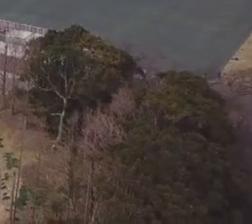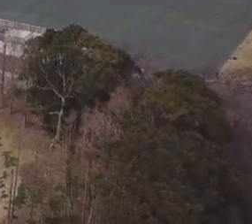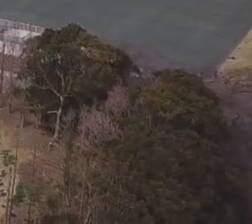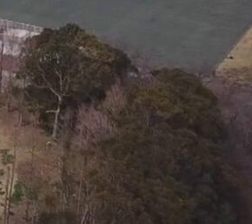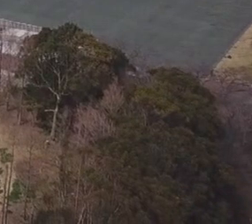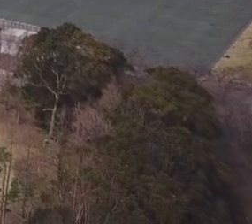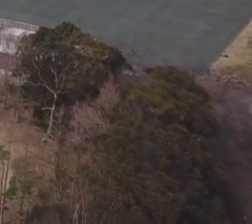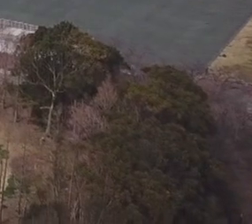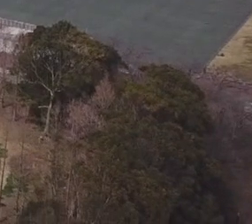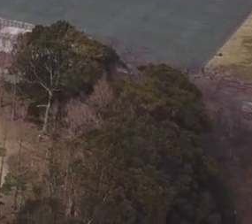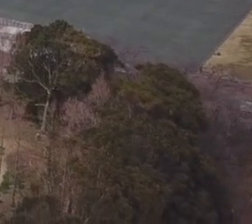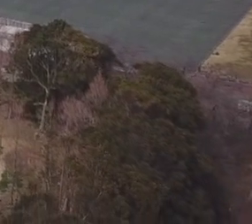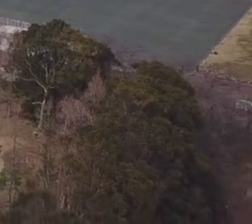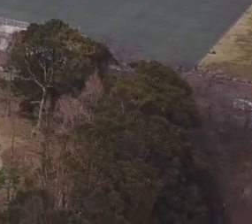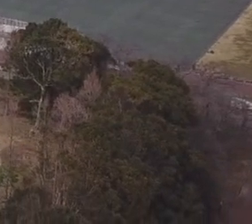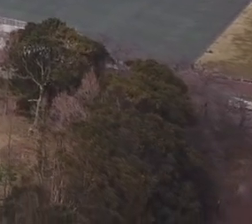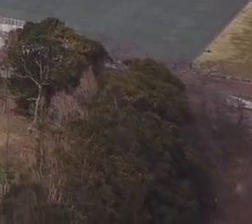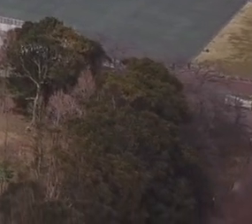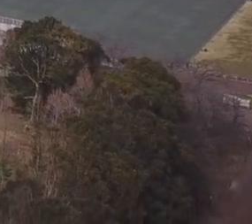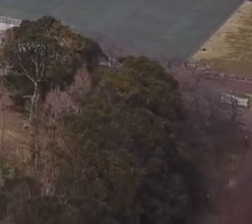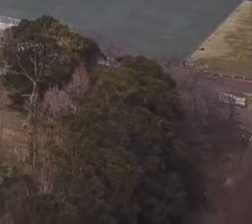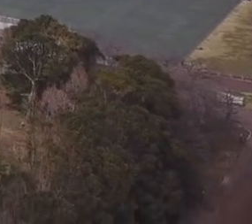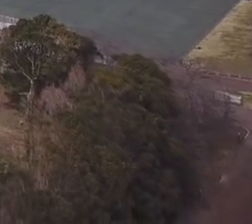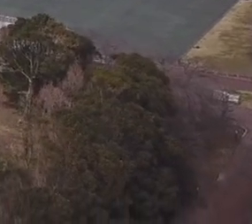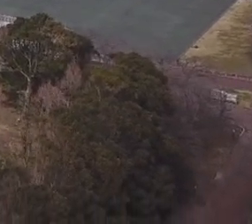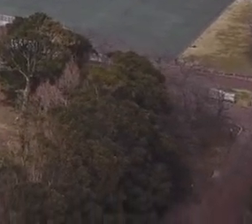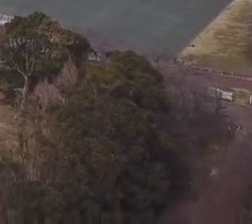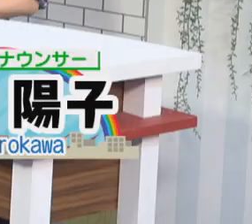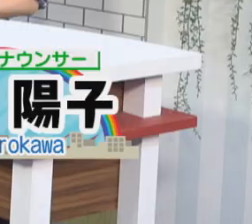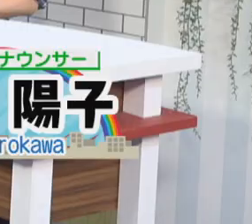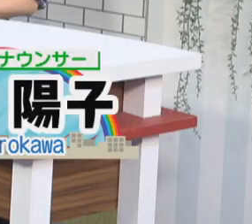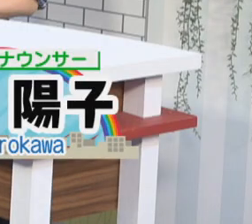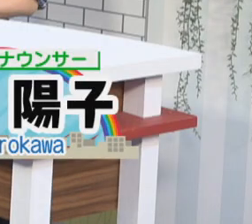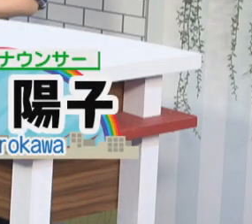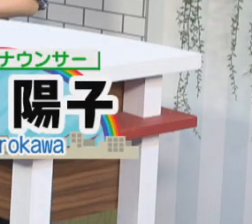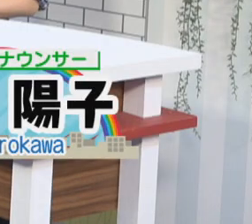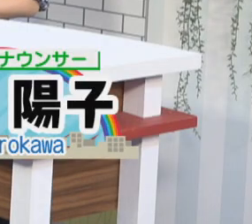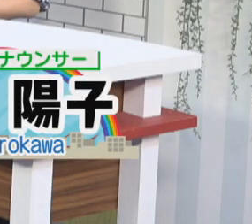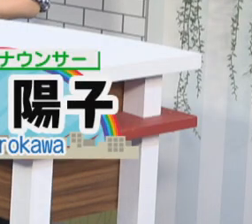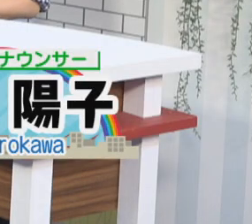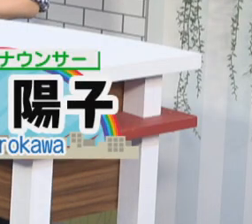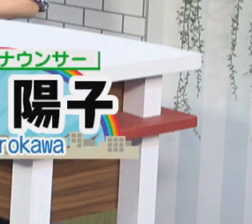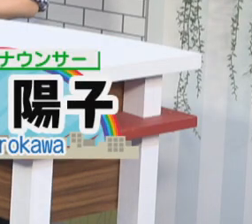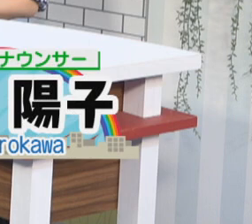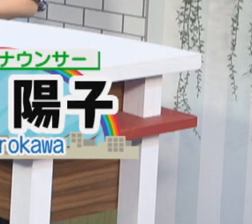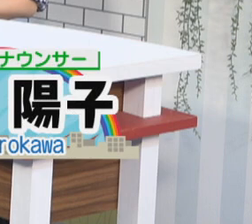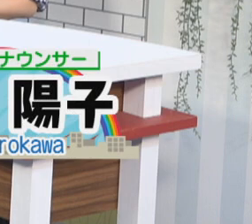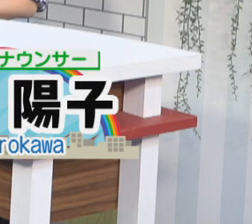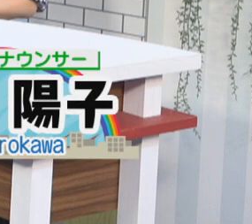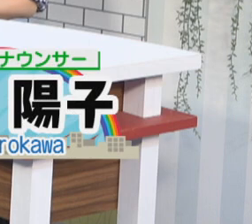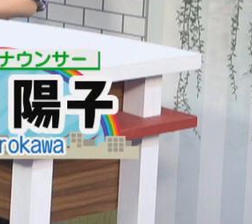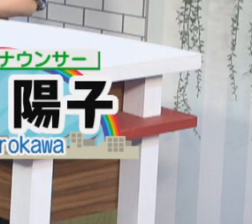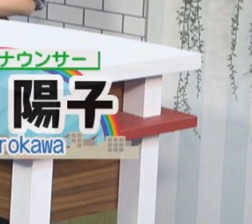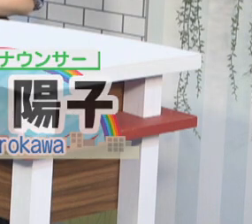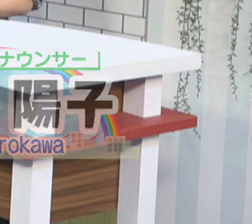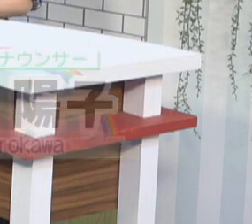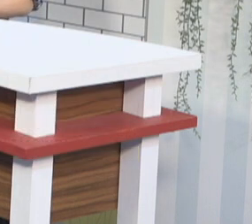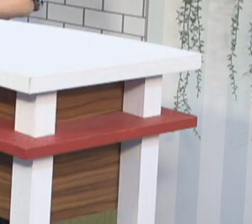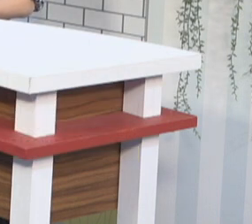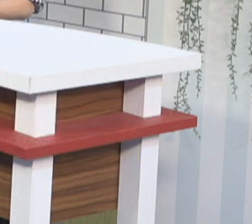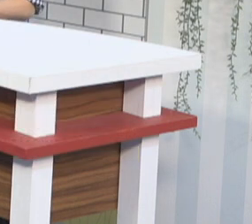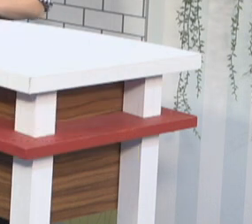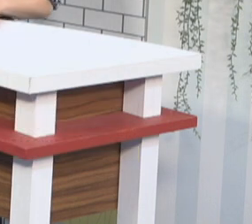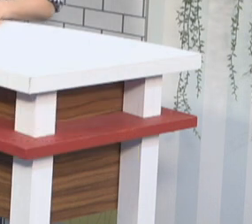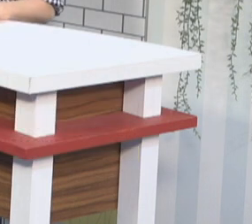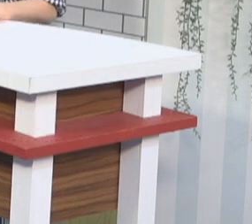survivor, glorious fighters. お元気ですか、市民の皆さん。麒麟の田村浩司です。 広川